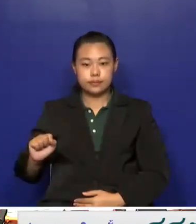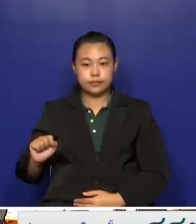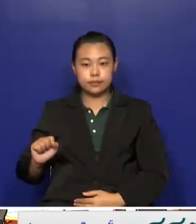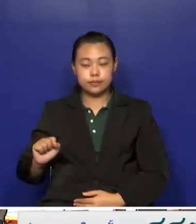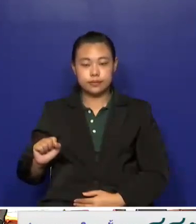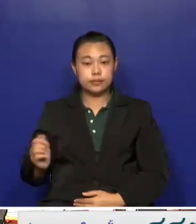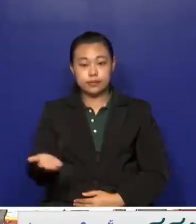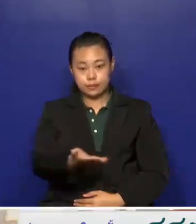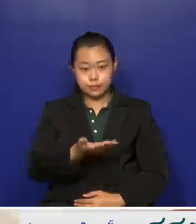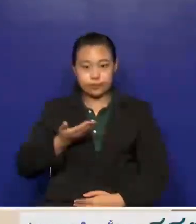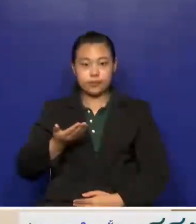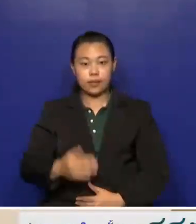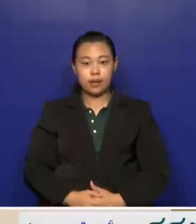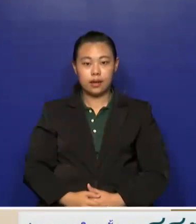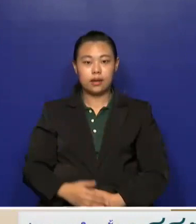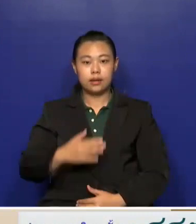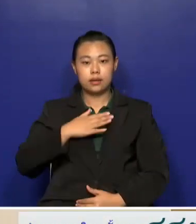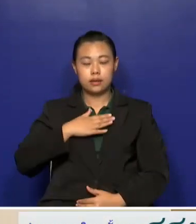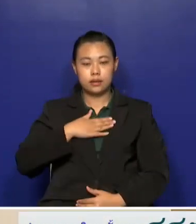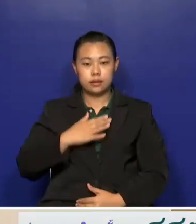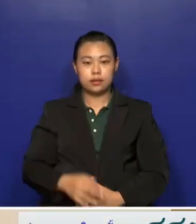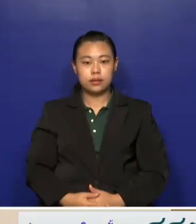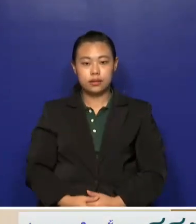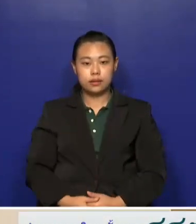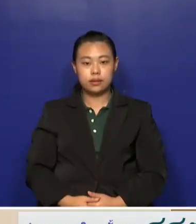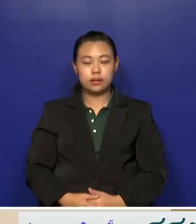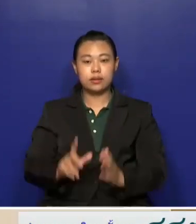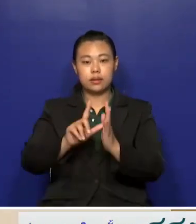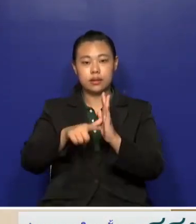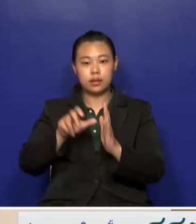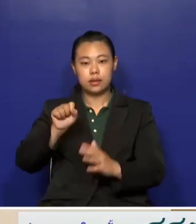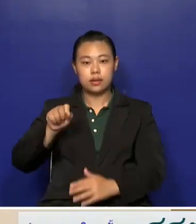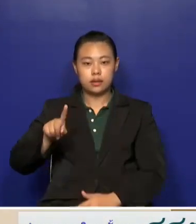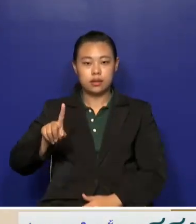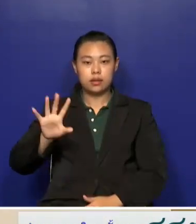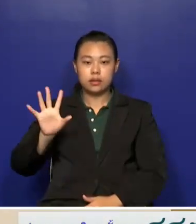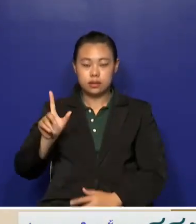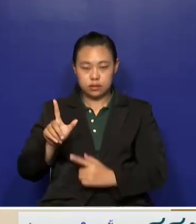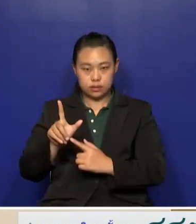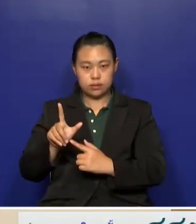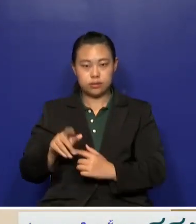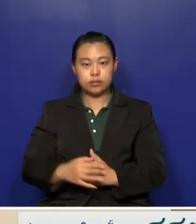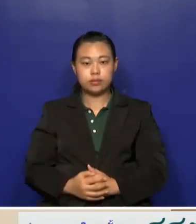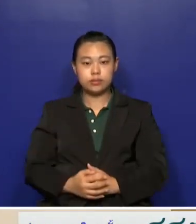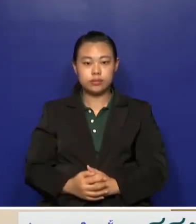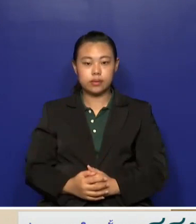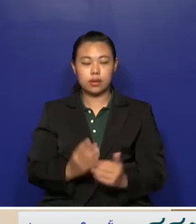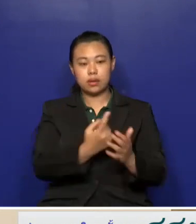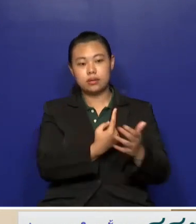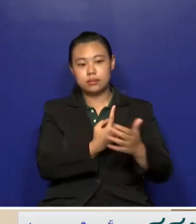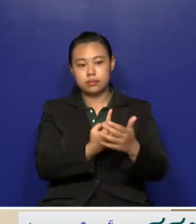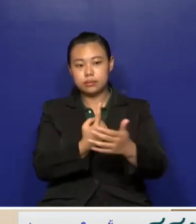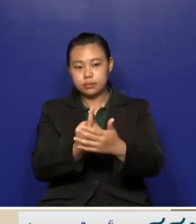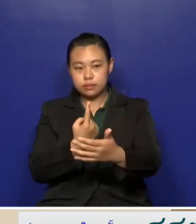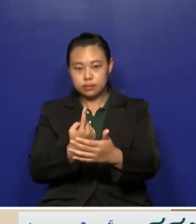ครับกระผมแดงเดชทุชาพิชยานันท์ครับเลขาธิการสภาพัฒนาการเศรษฐกิจและสังคมแห่งชาตินะครับพร้อมด้วยผู้แทน